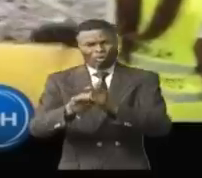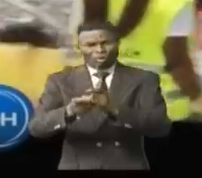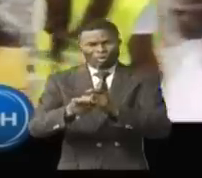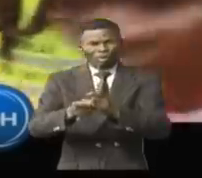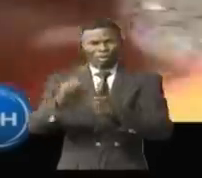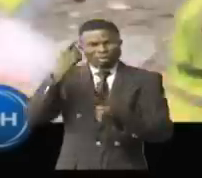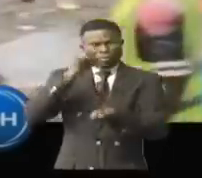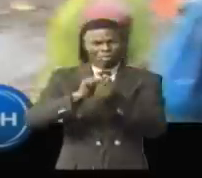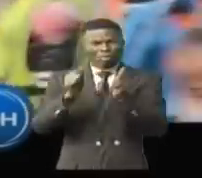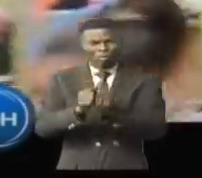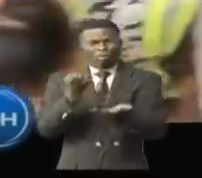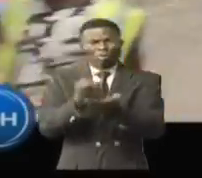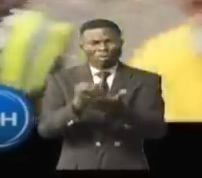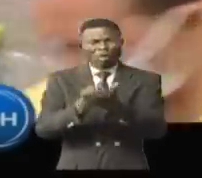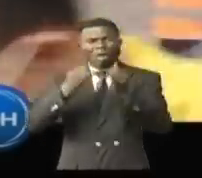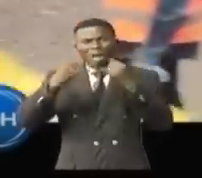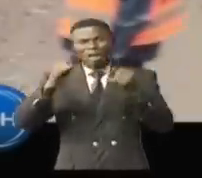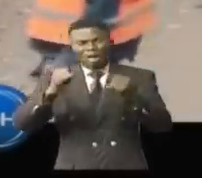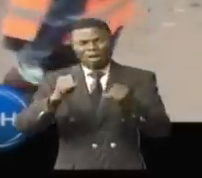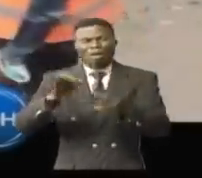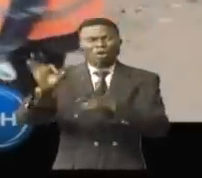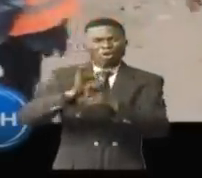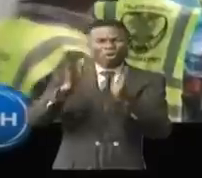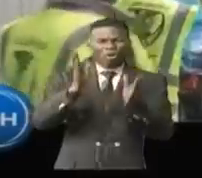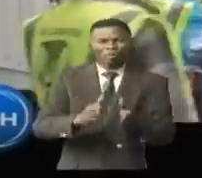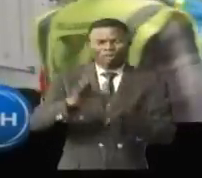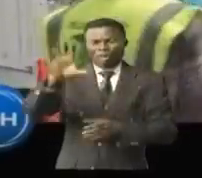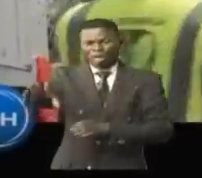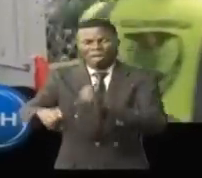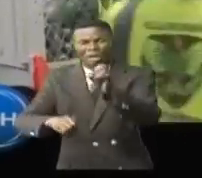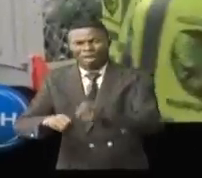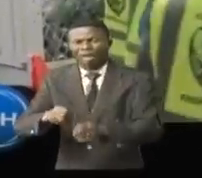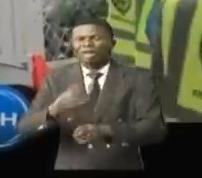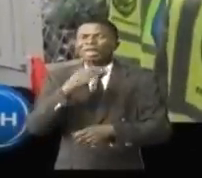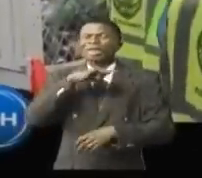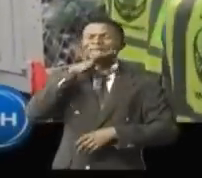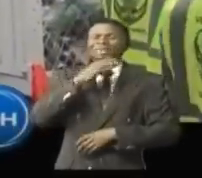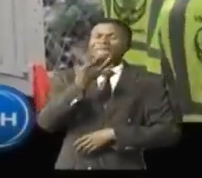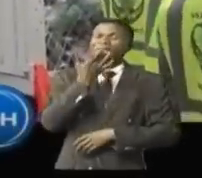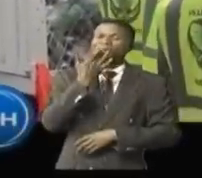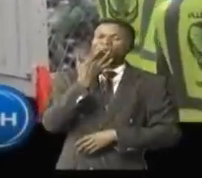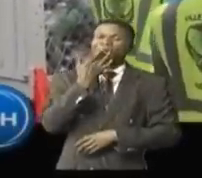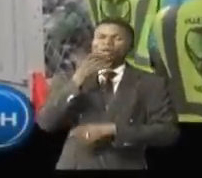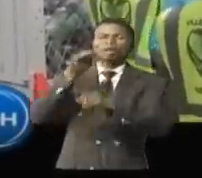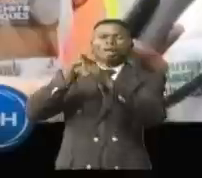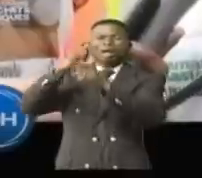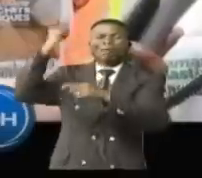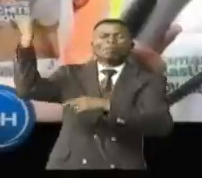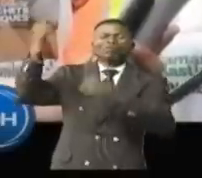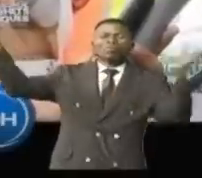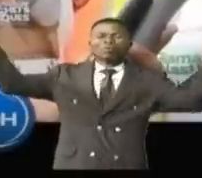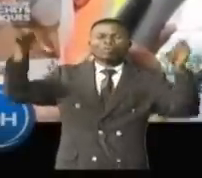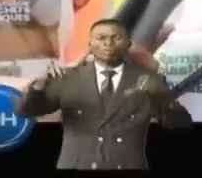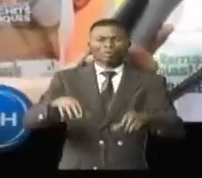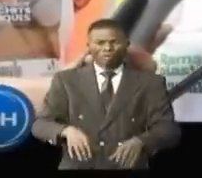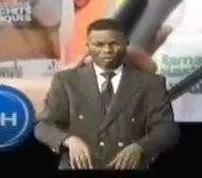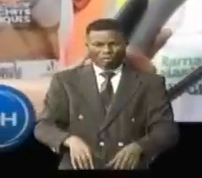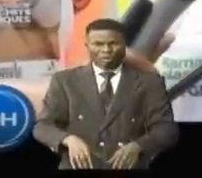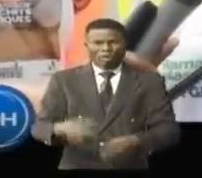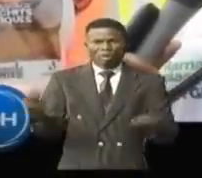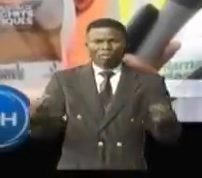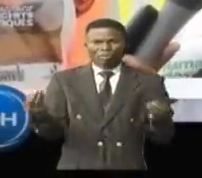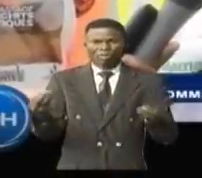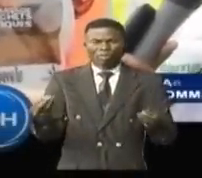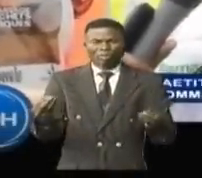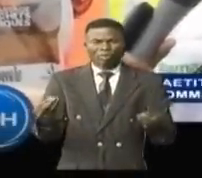promotion d'économie circulaire où les recycleurs des déchets plastiques vont venir de par le monde entier, venir